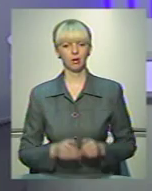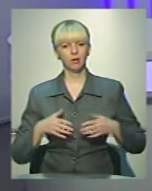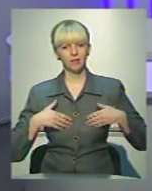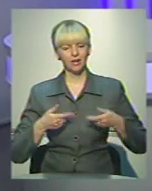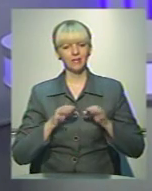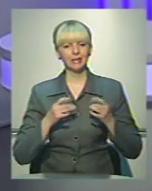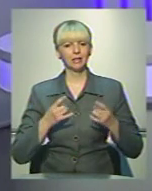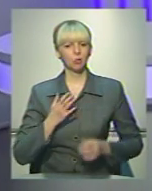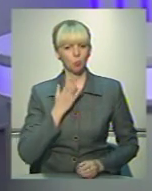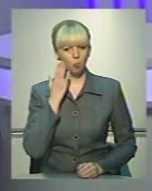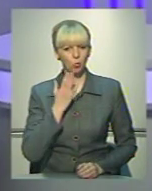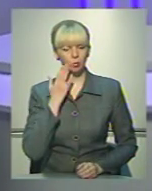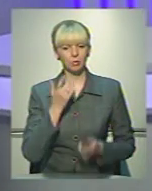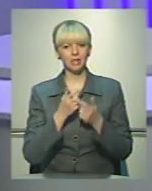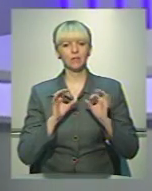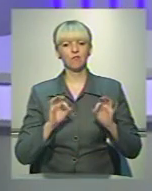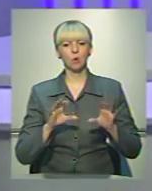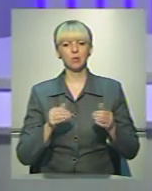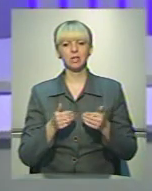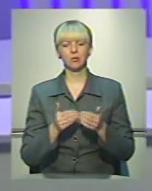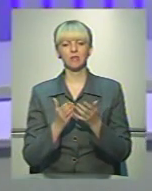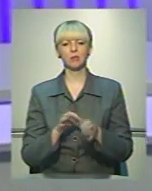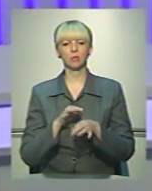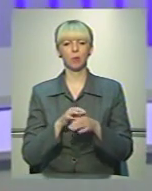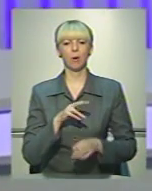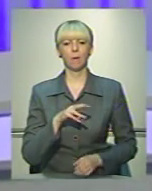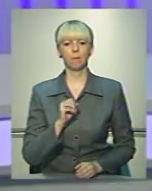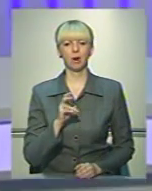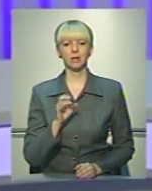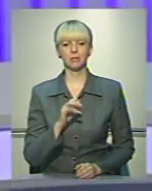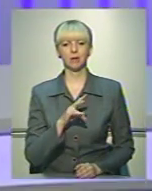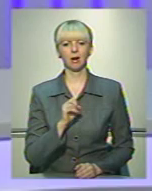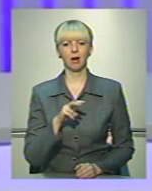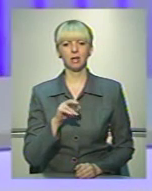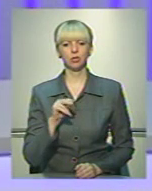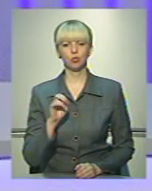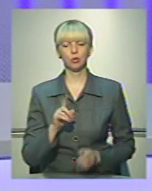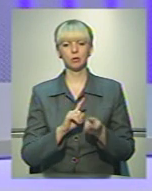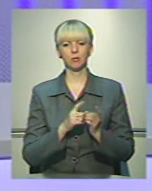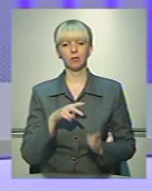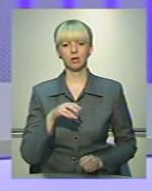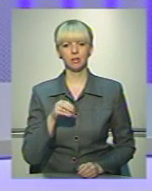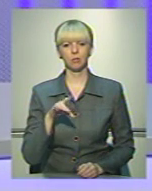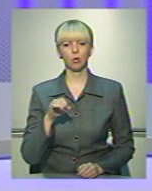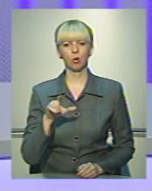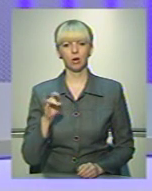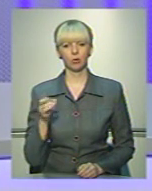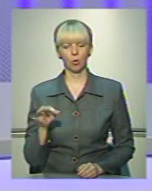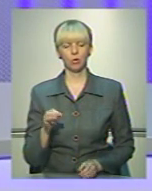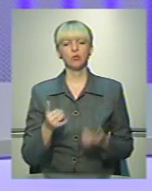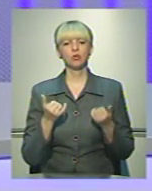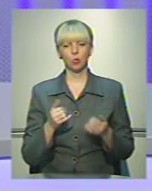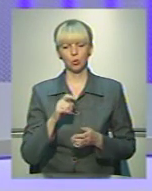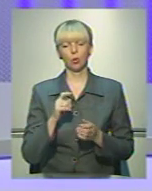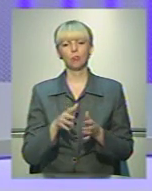Вітаю! В ефірі телеканалу «Буковина» інформаційний випуск. У студії працюють ведучий Максим Калінчук та сурдоперекладач Леся Прохоренко. Сьогодні